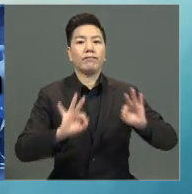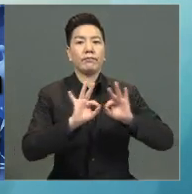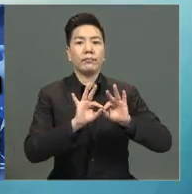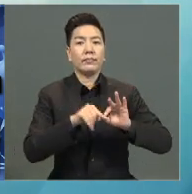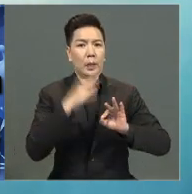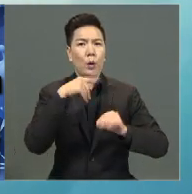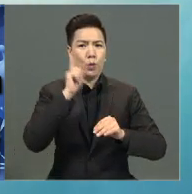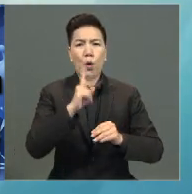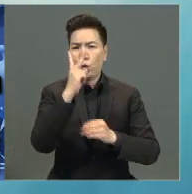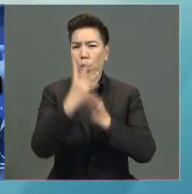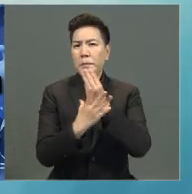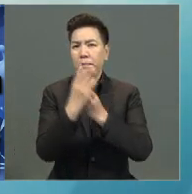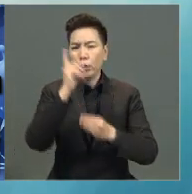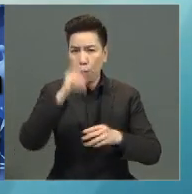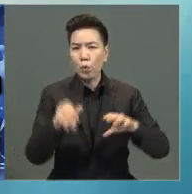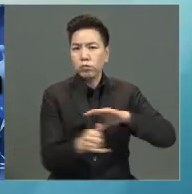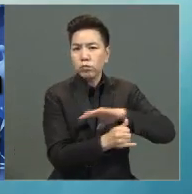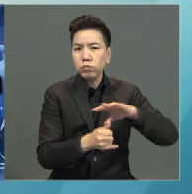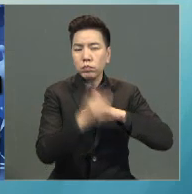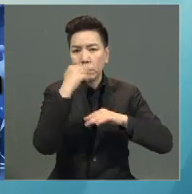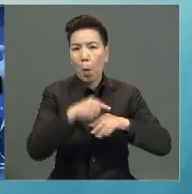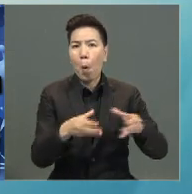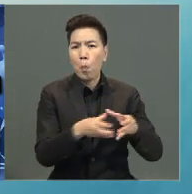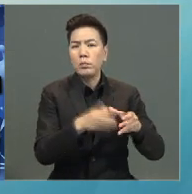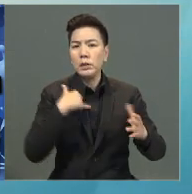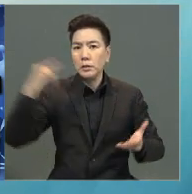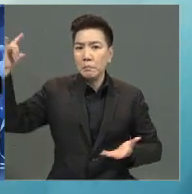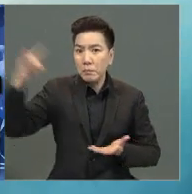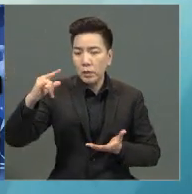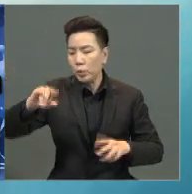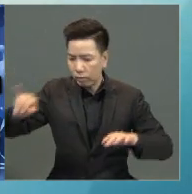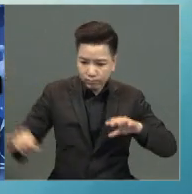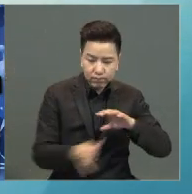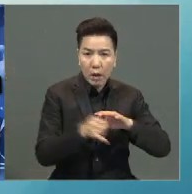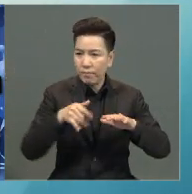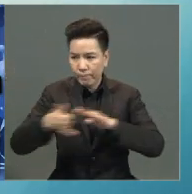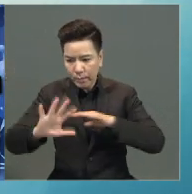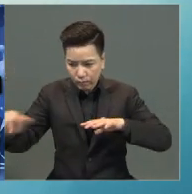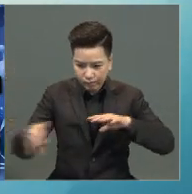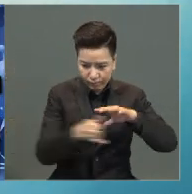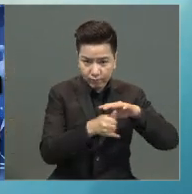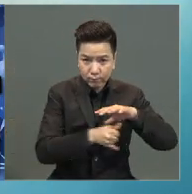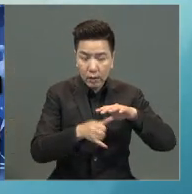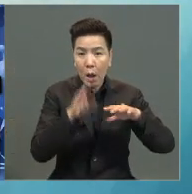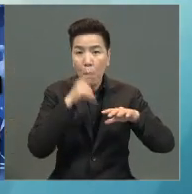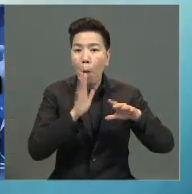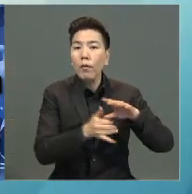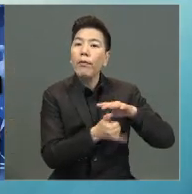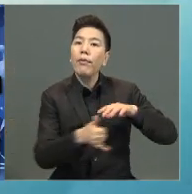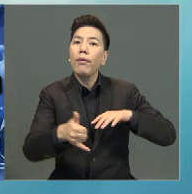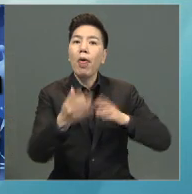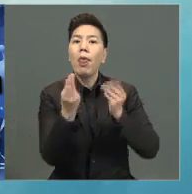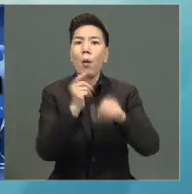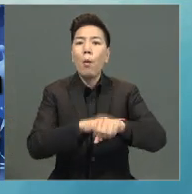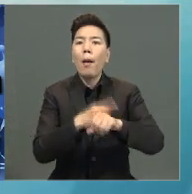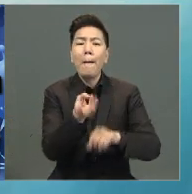าณ2สัปดาห์นะครับเพราะว่ายังมีกลุ่มเหล่านี้ยังมีอยู่ถ้าเผื่อเกิดกลุ่มเหล่านี้เนี่ยออกมานะครับเร็วเกิน